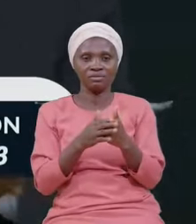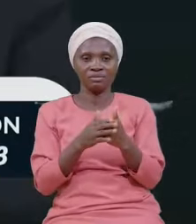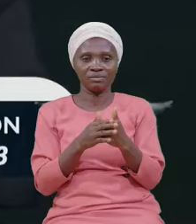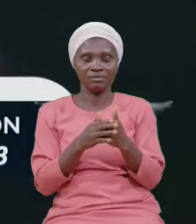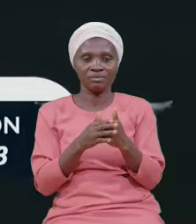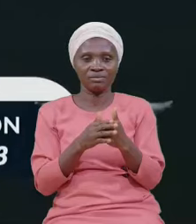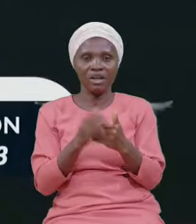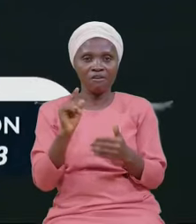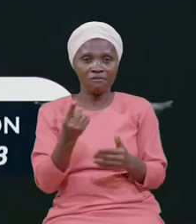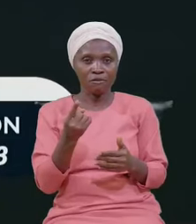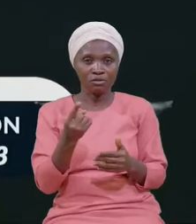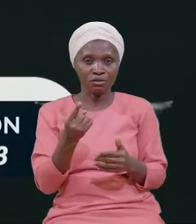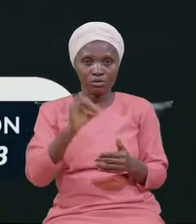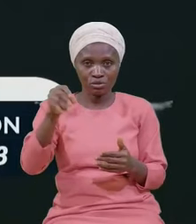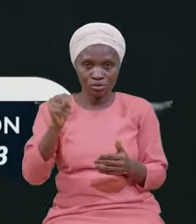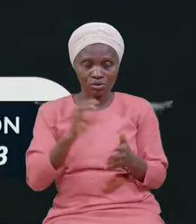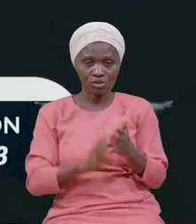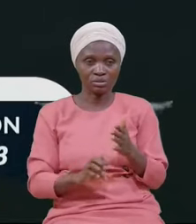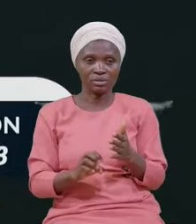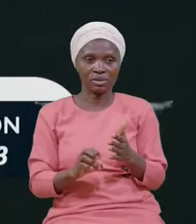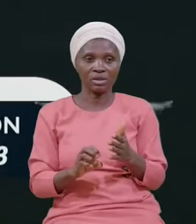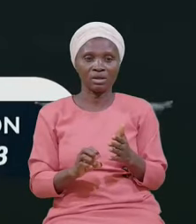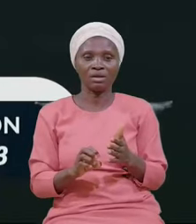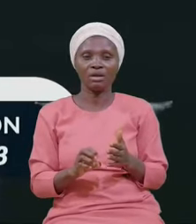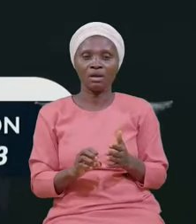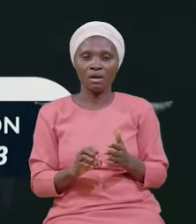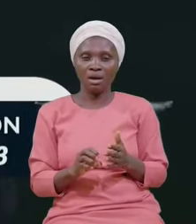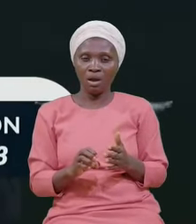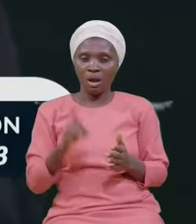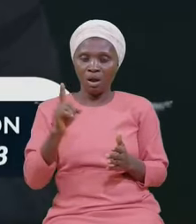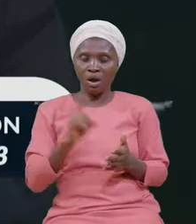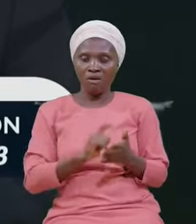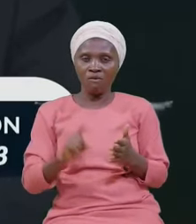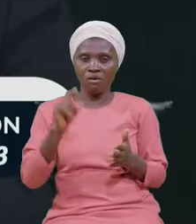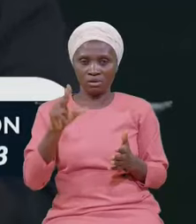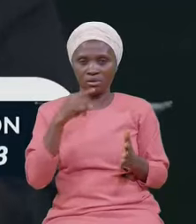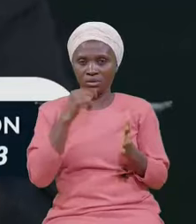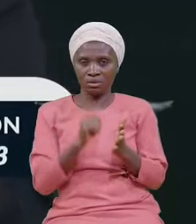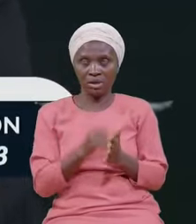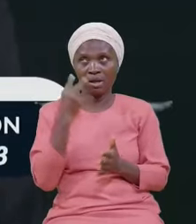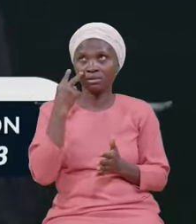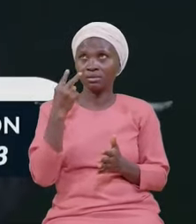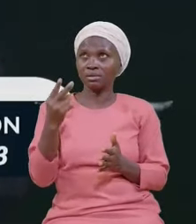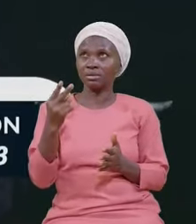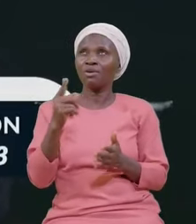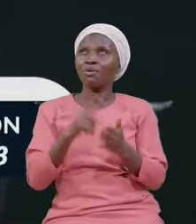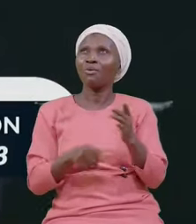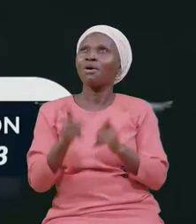Jean chapitre 3, verset 1. Voyez quel amour le Père nous a